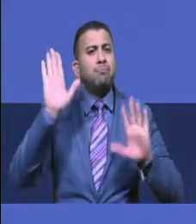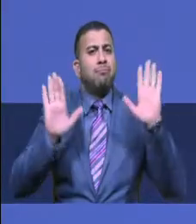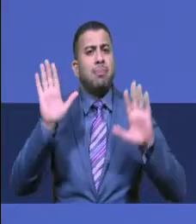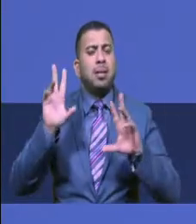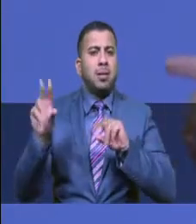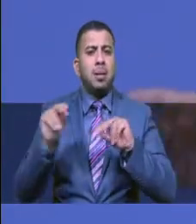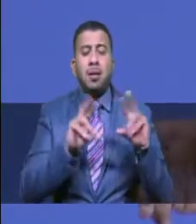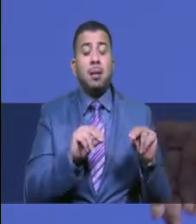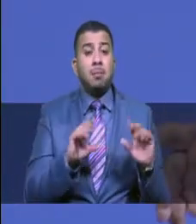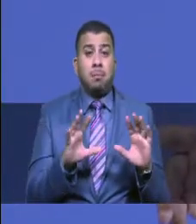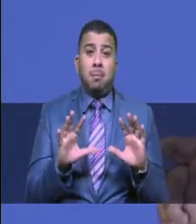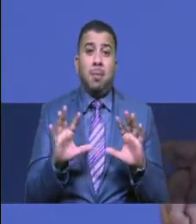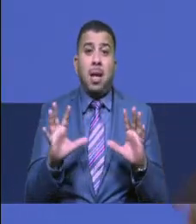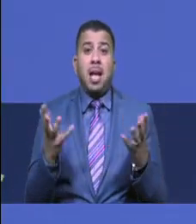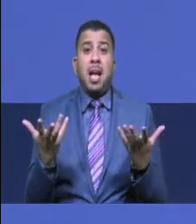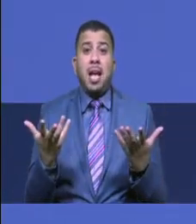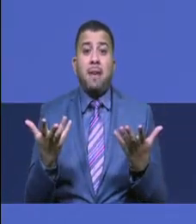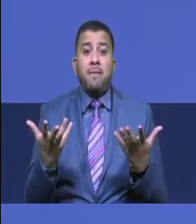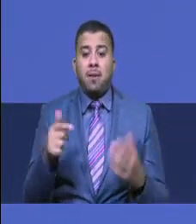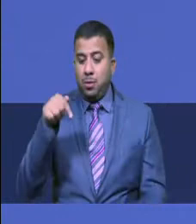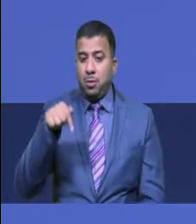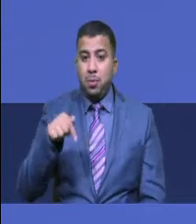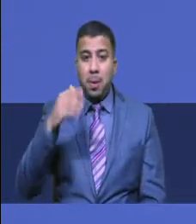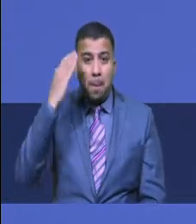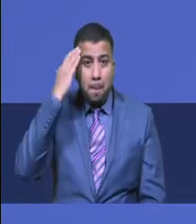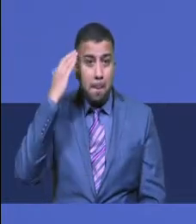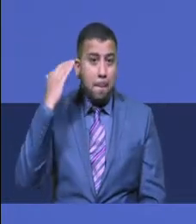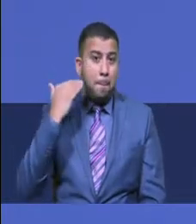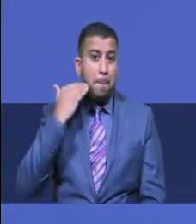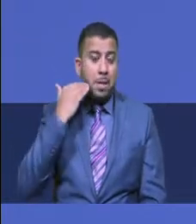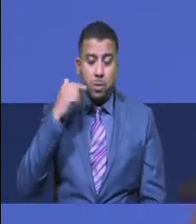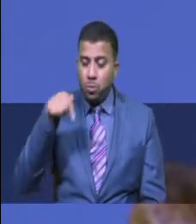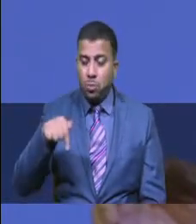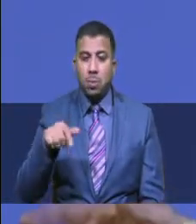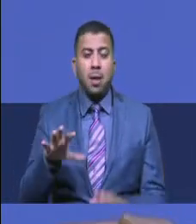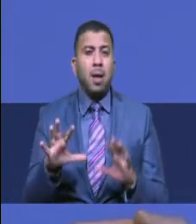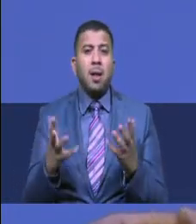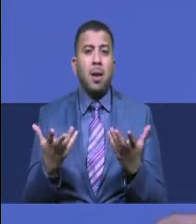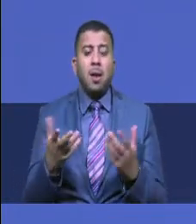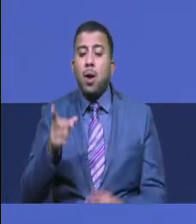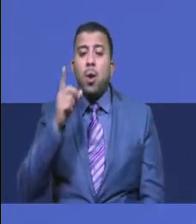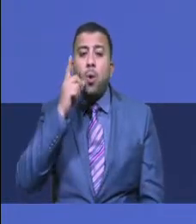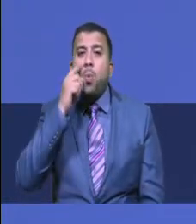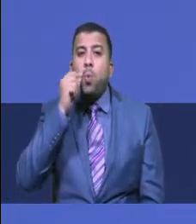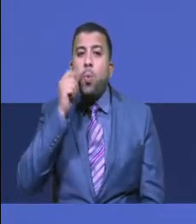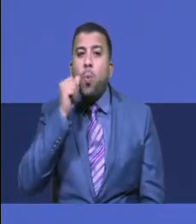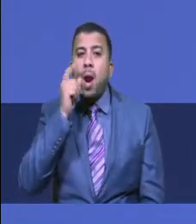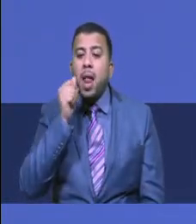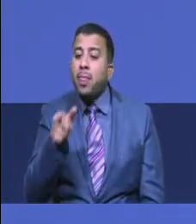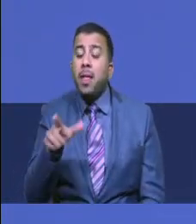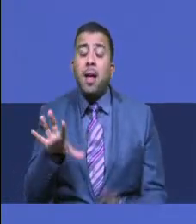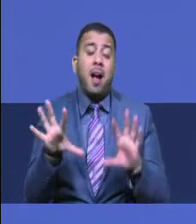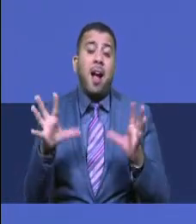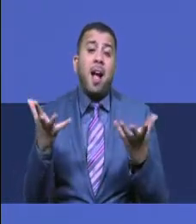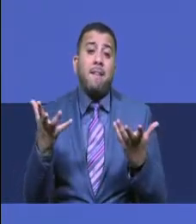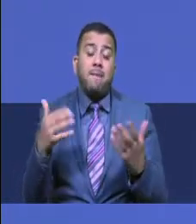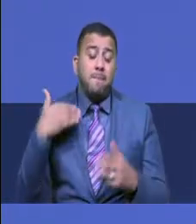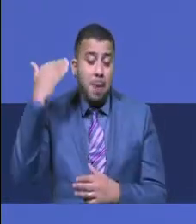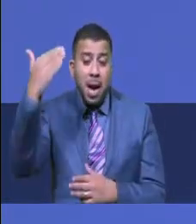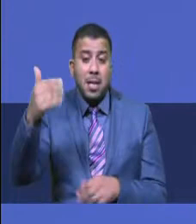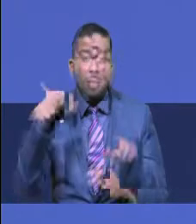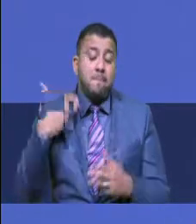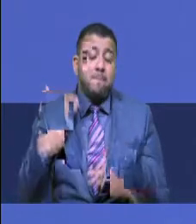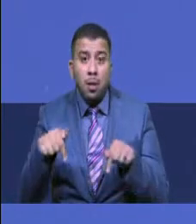كيف ستكون تلك البنت اليوم؟ كيف سيكون ذلك الولد اليوم بعد